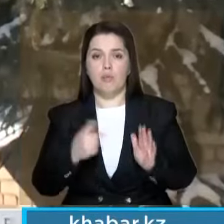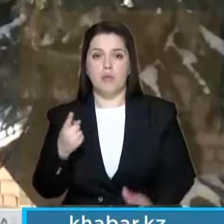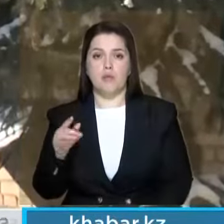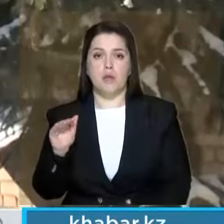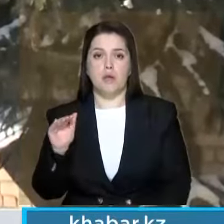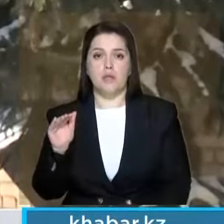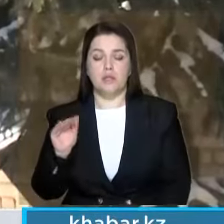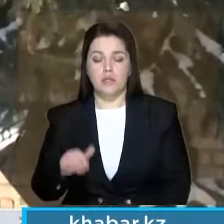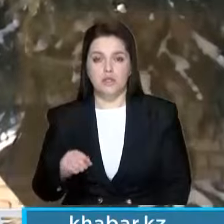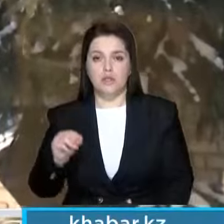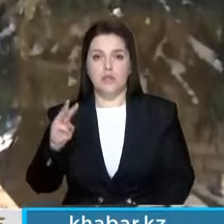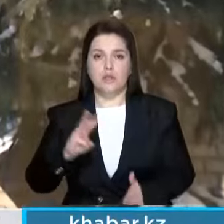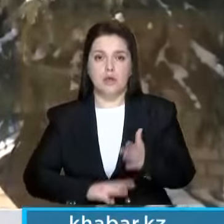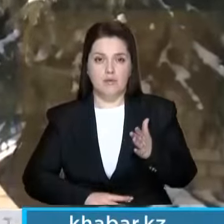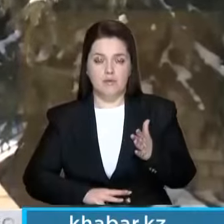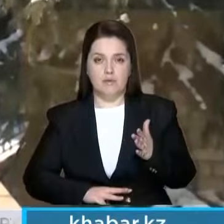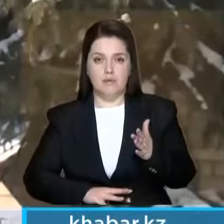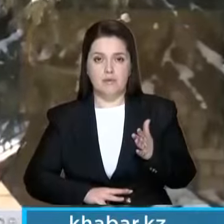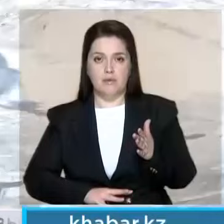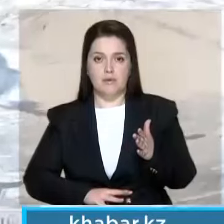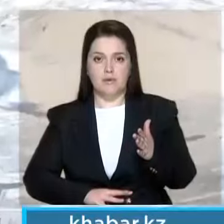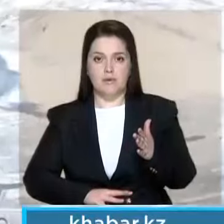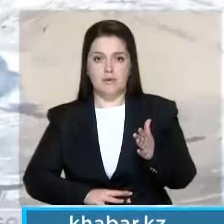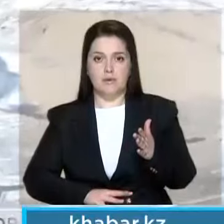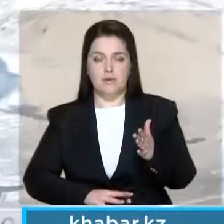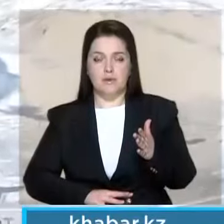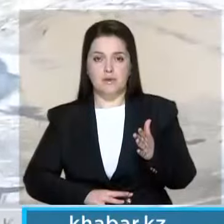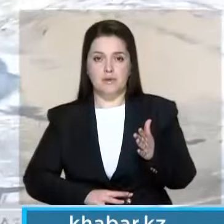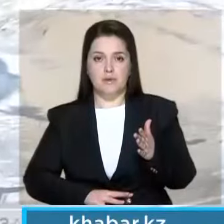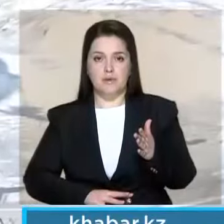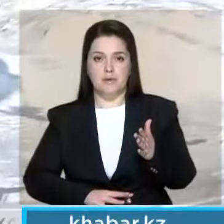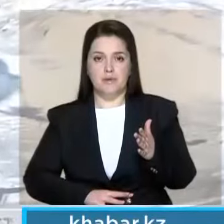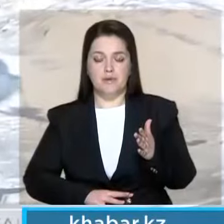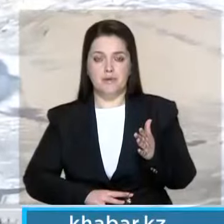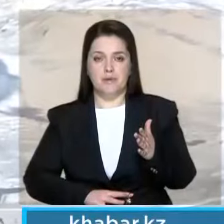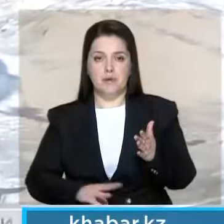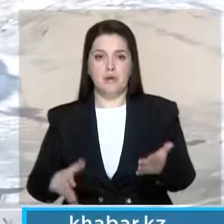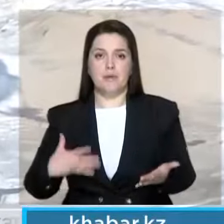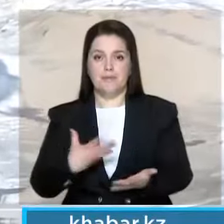штраф было наложено, уже оплачено уже.